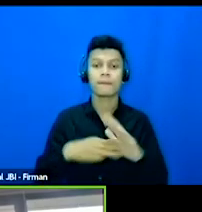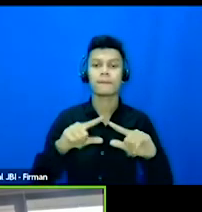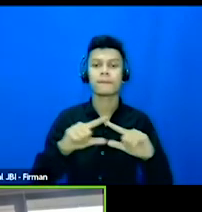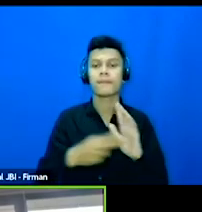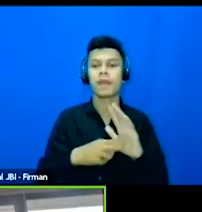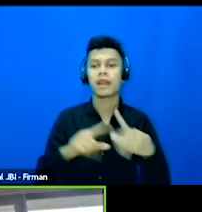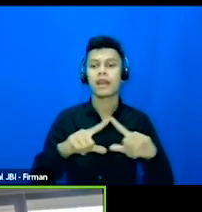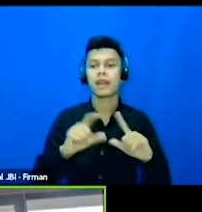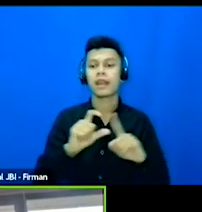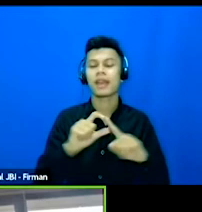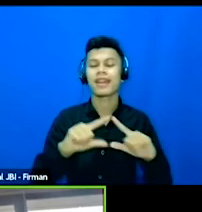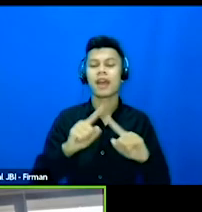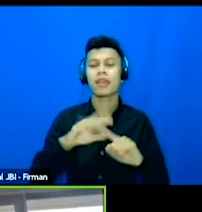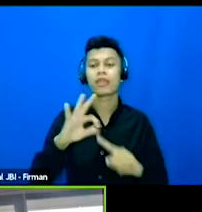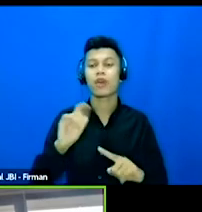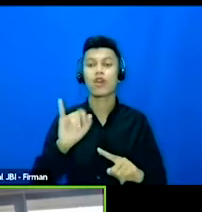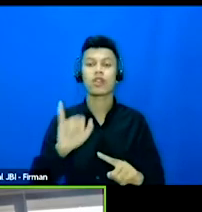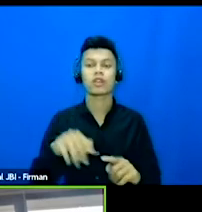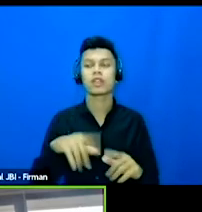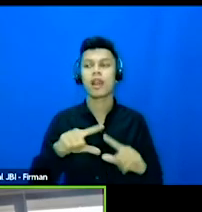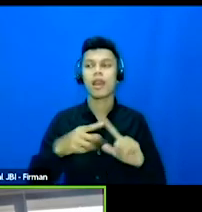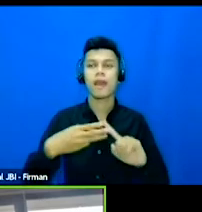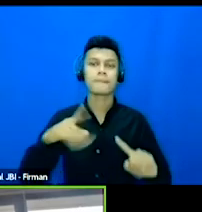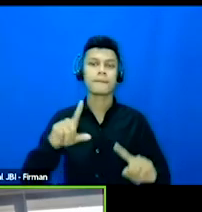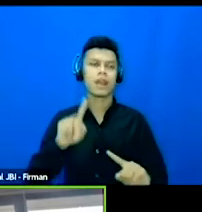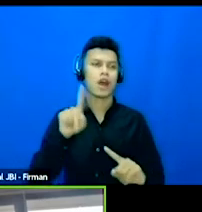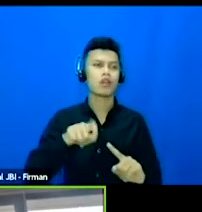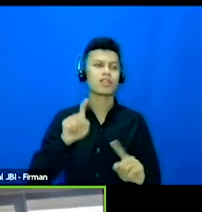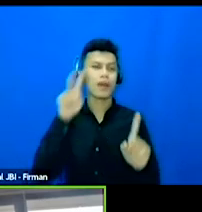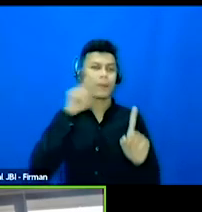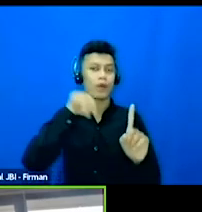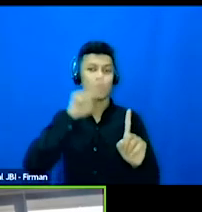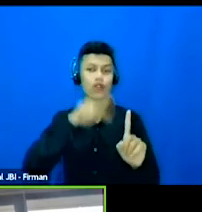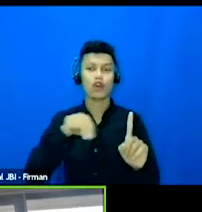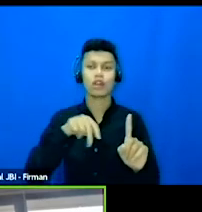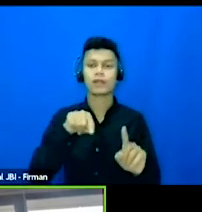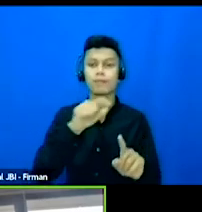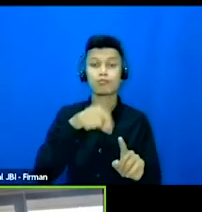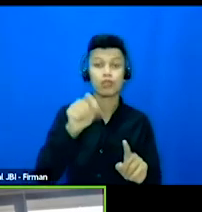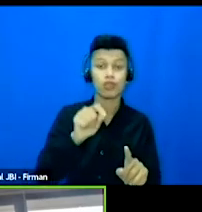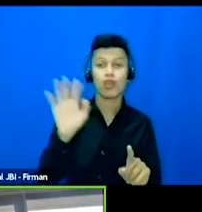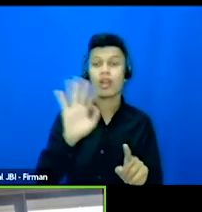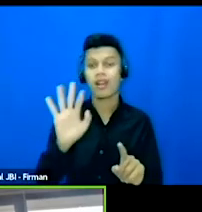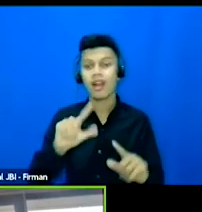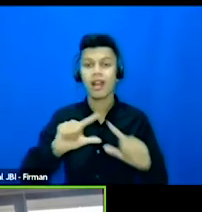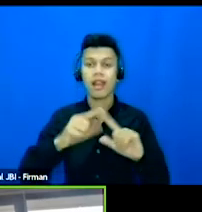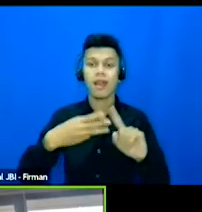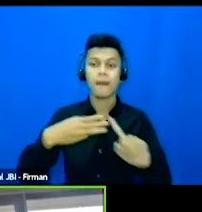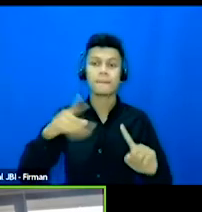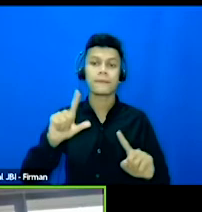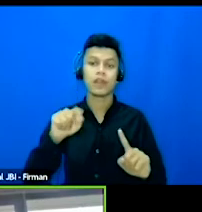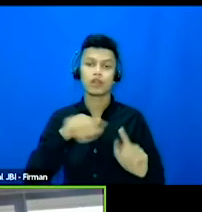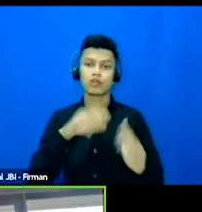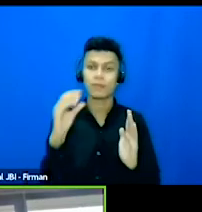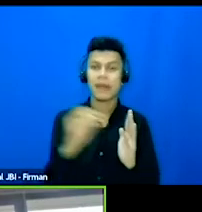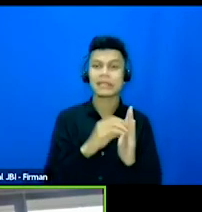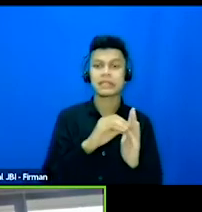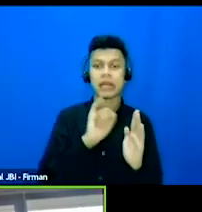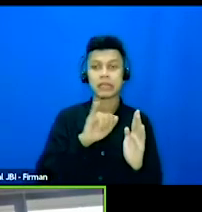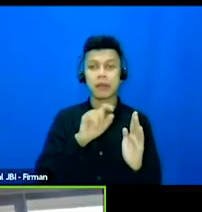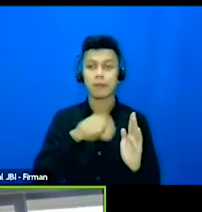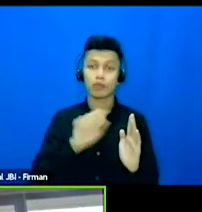biasanya akan dilakukan komplain satupun monitoring and Apakah benar tidak lebih itu dipasang atau tiga